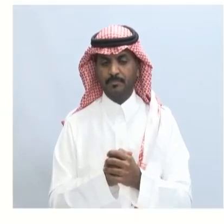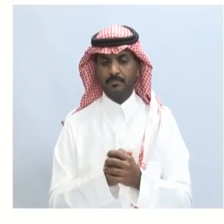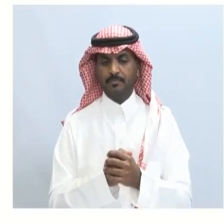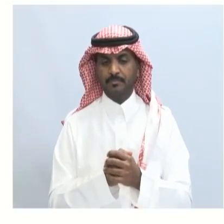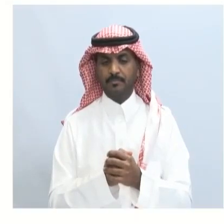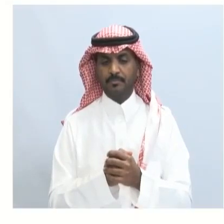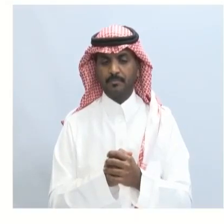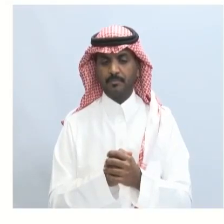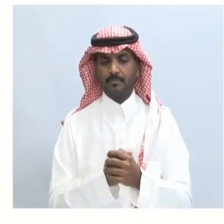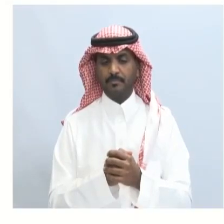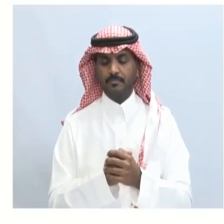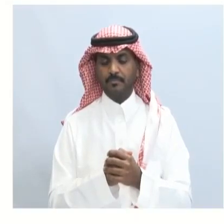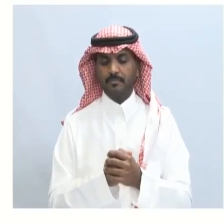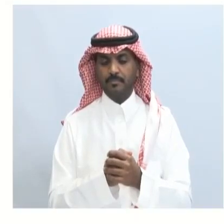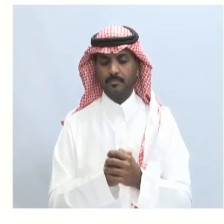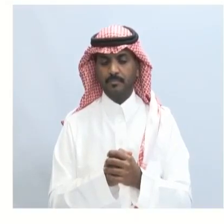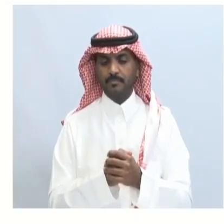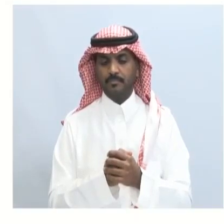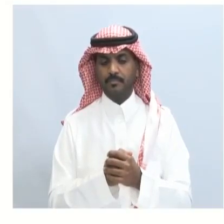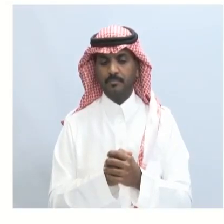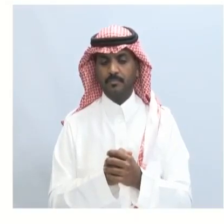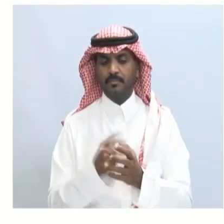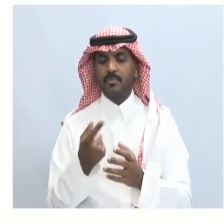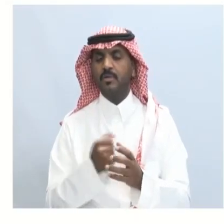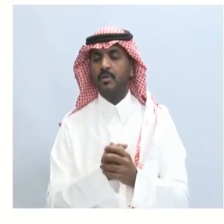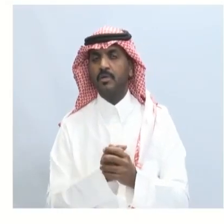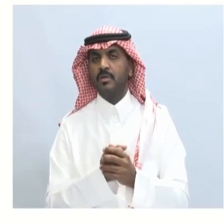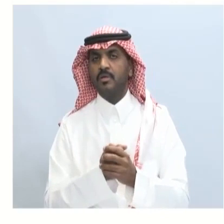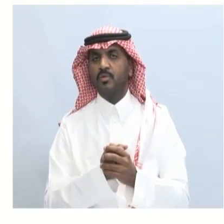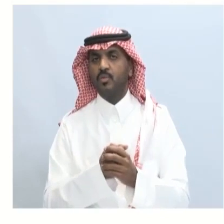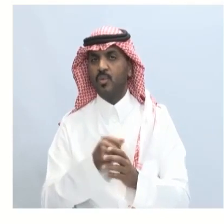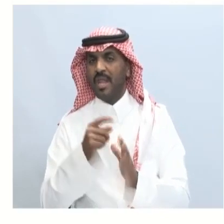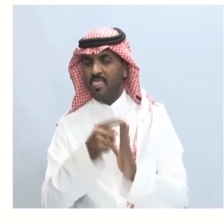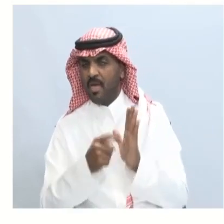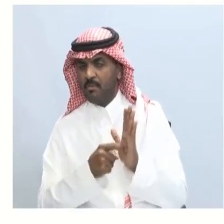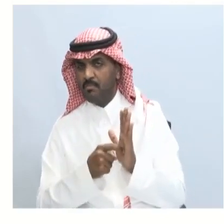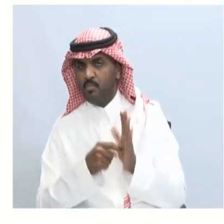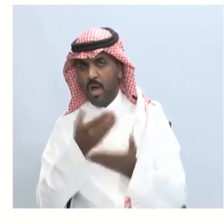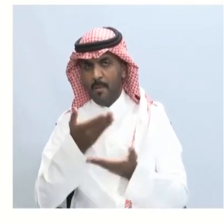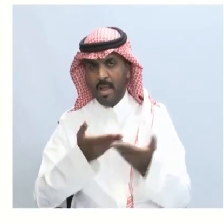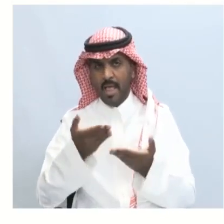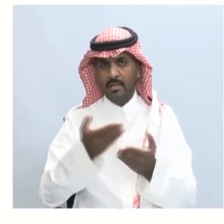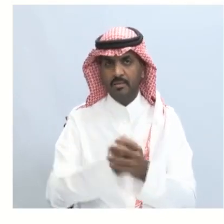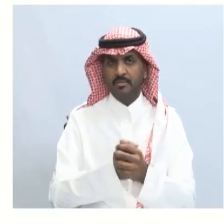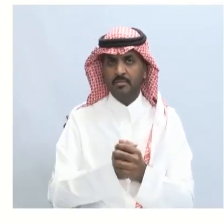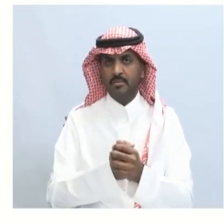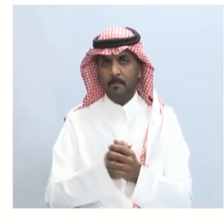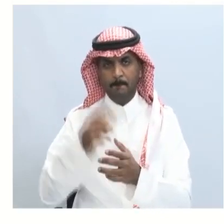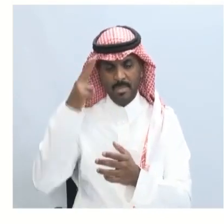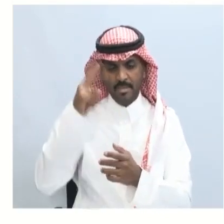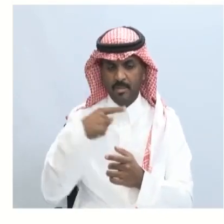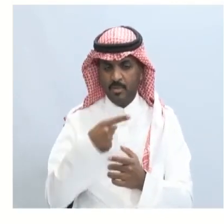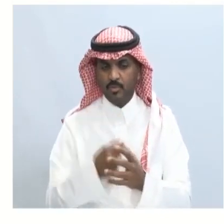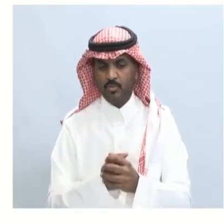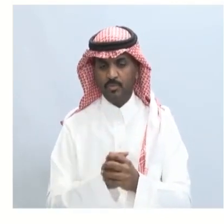فيه عاده ماذا نصت او نص نظام المعاملات المدنيه انظر وتامل هذا النص